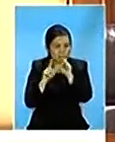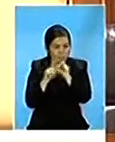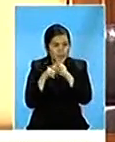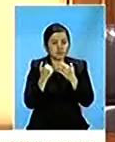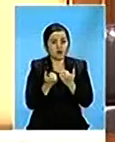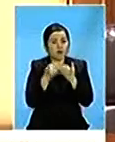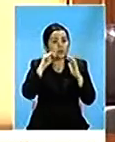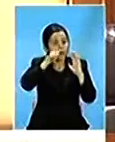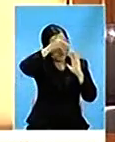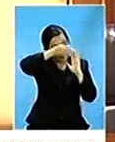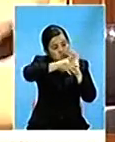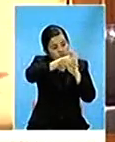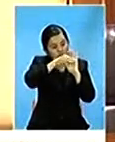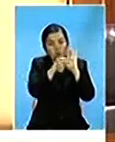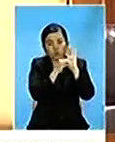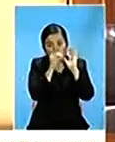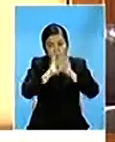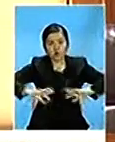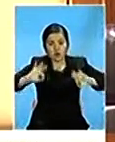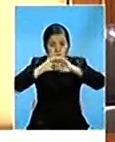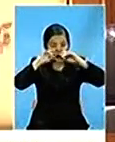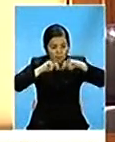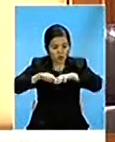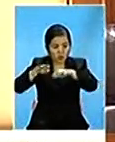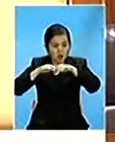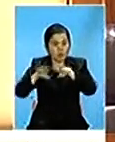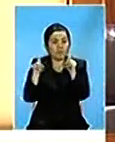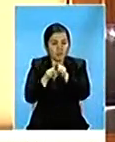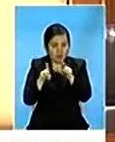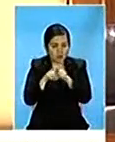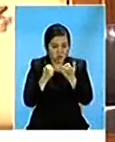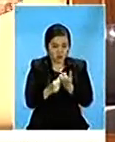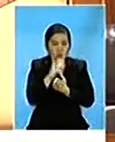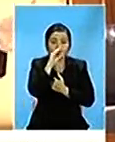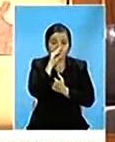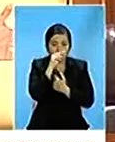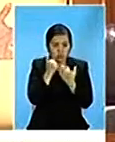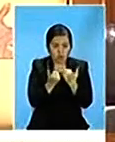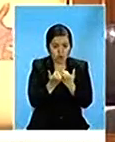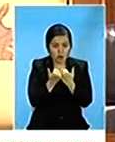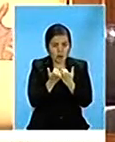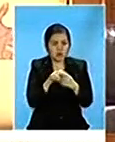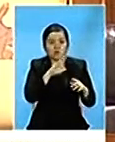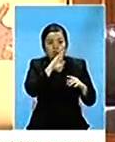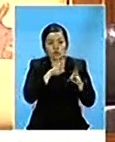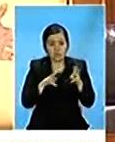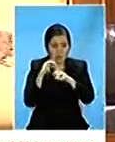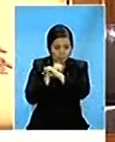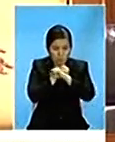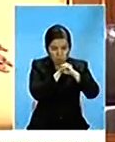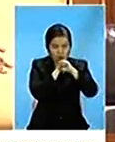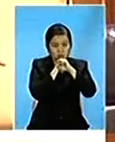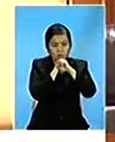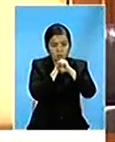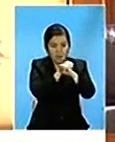ะนั้นจิตสำนึกในภาพรวมของประเทศจะต้องเกิดขึ้นเมื่อกี้ผมถึงได้พูดนะฮะว่าเรื่องการป้องเอาไว้อย่างเดียวนะฮะไม่ฉันไม่เดือ